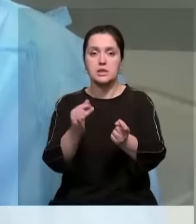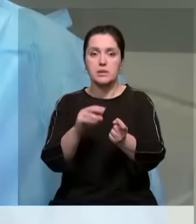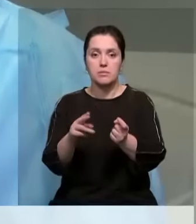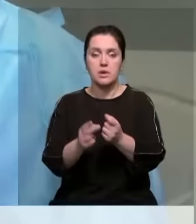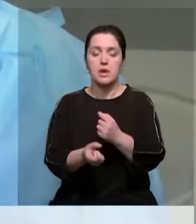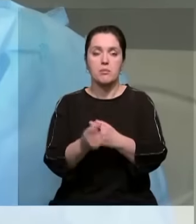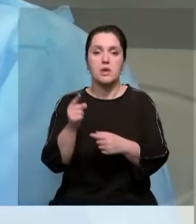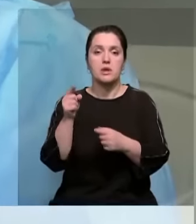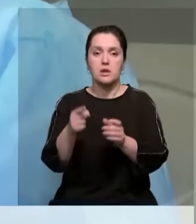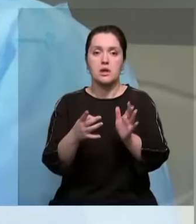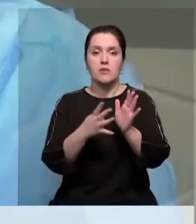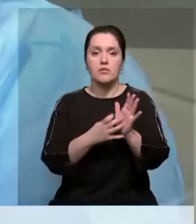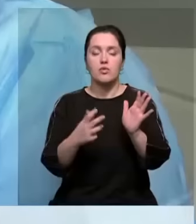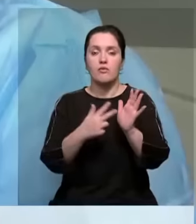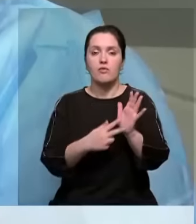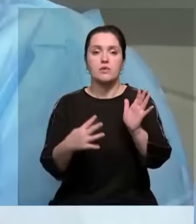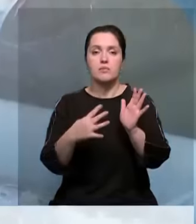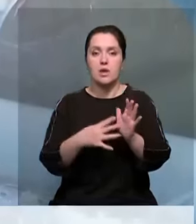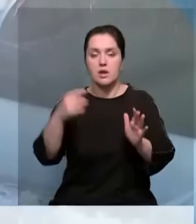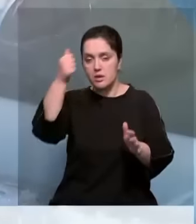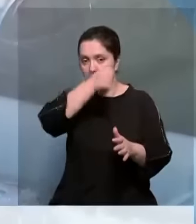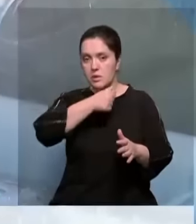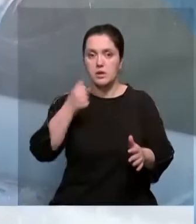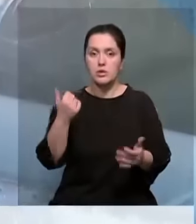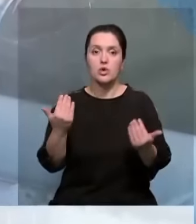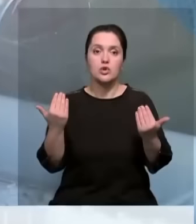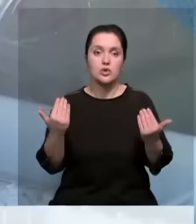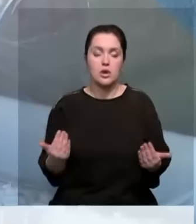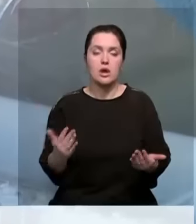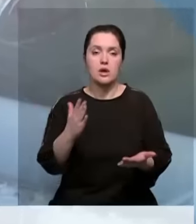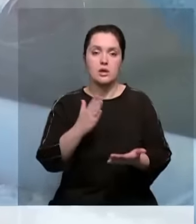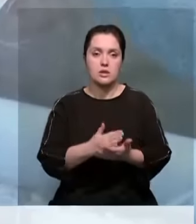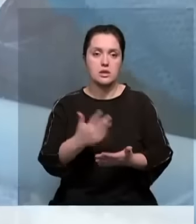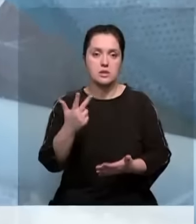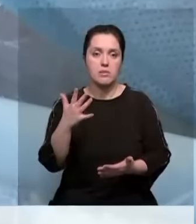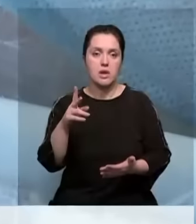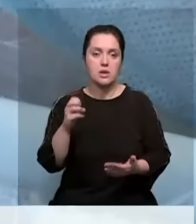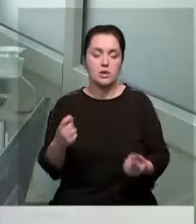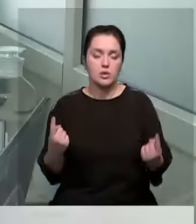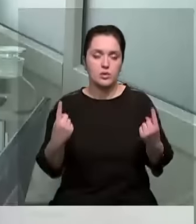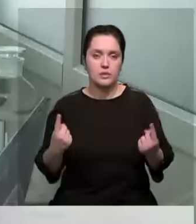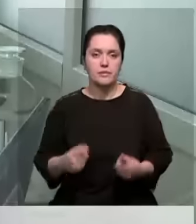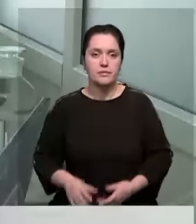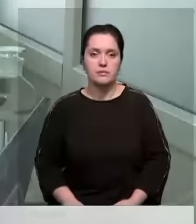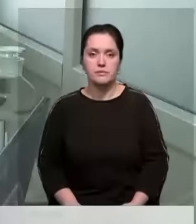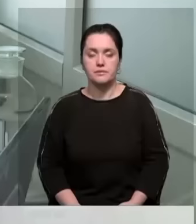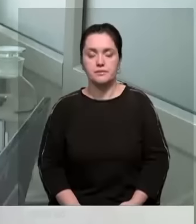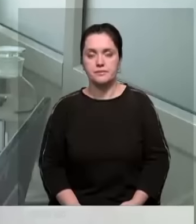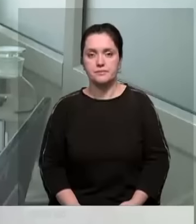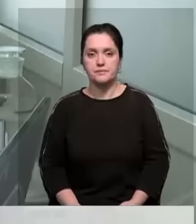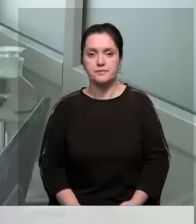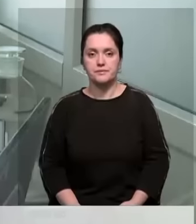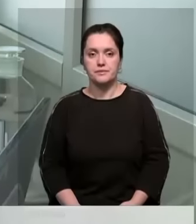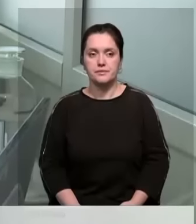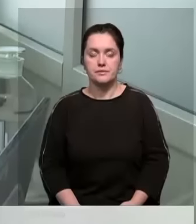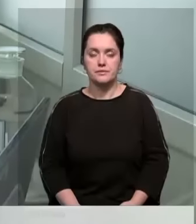появилась в 1989-м. Сегодня она отмечает свое 35-летие. Гульнара Ерманова, Марат Диханбаев, Канат